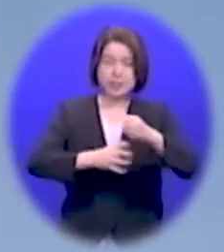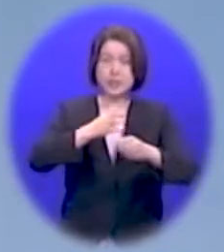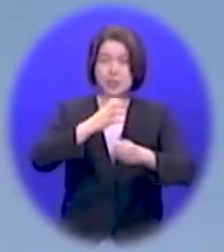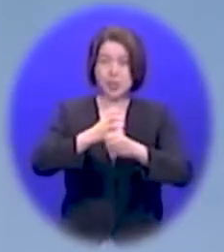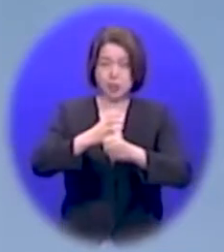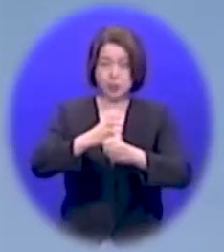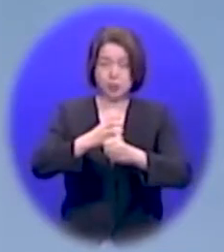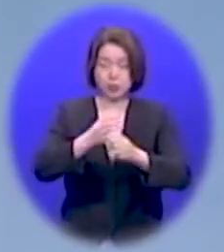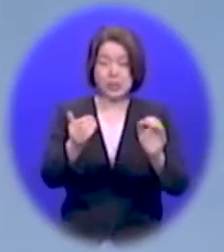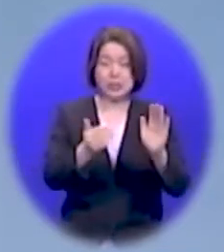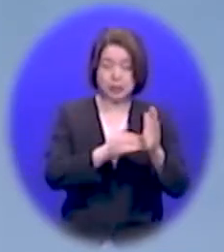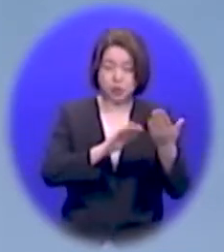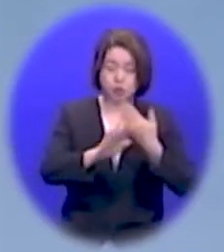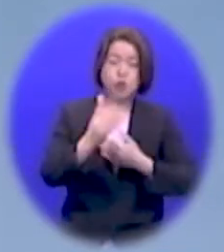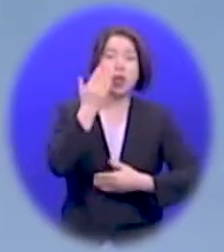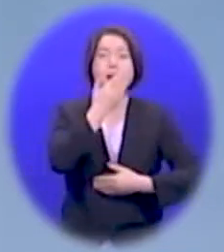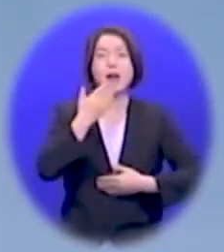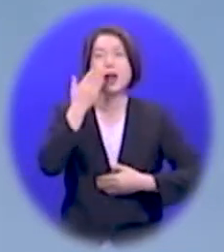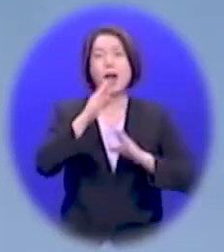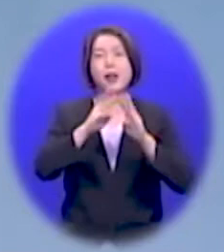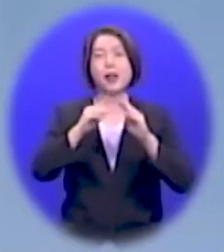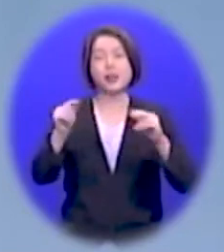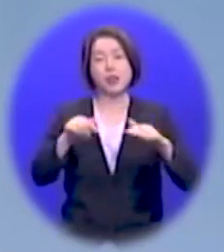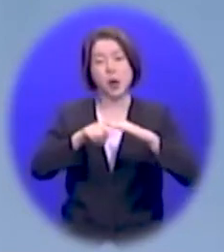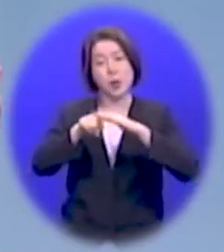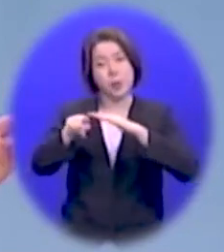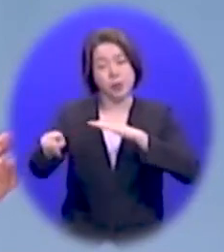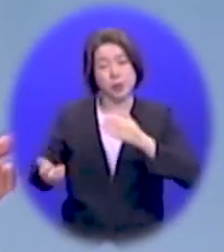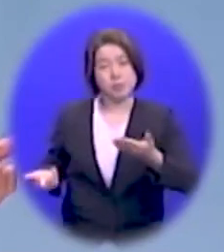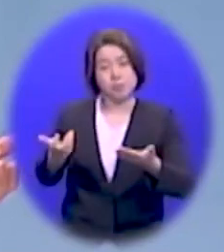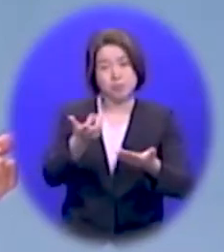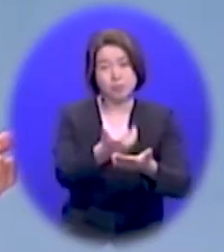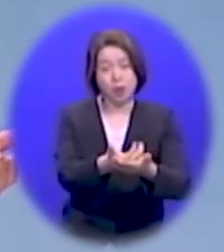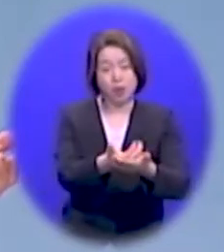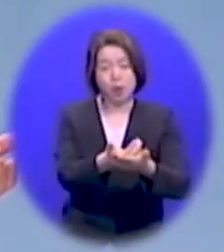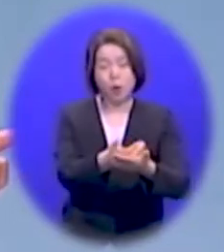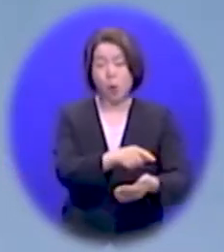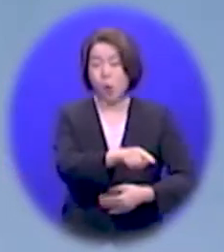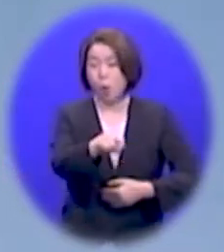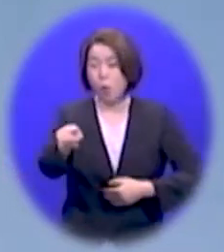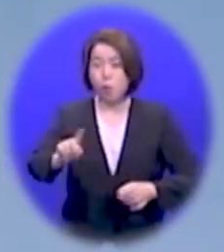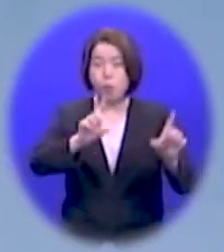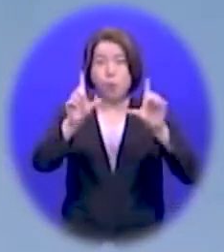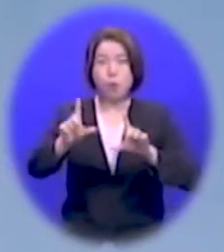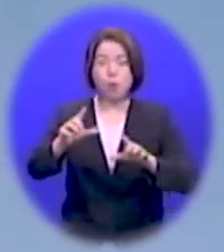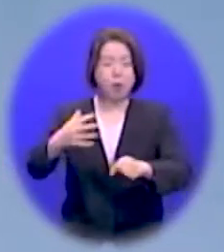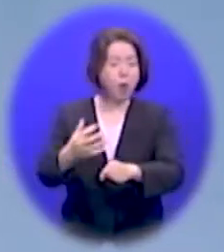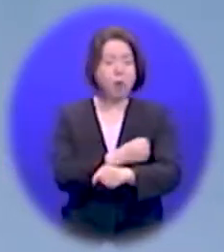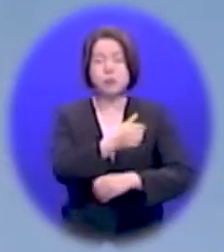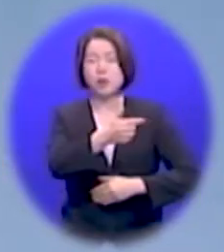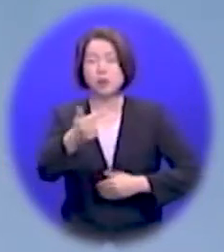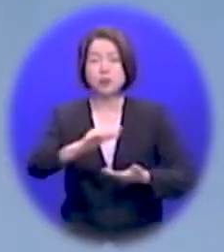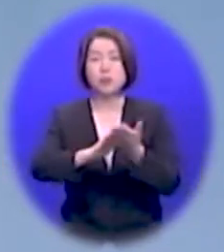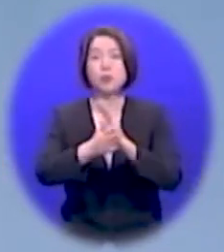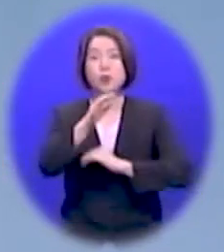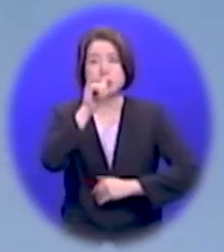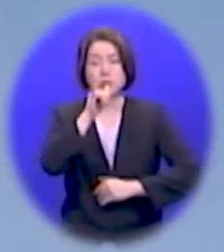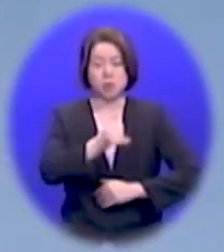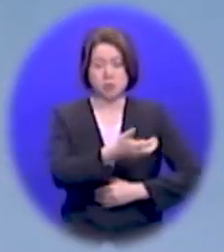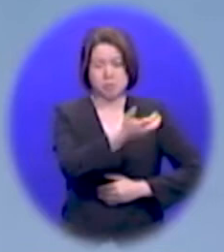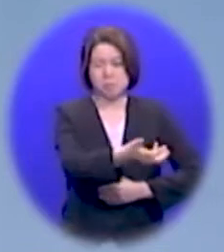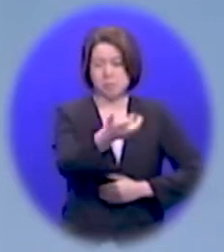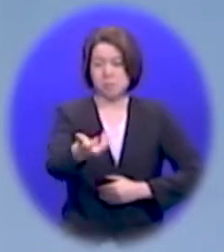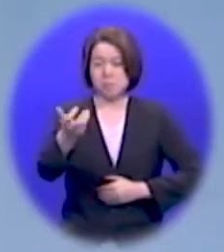가나안 땅에 들어가게 되면서 그들의 삶에는 굉장한 변화가 일어나게 됩니다 그것은 유랑 생활에서 이제